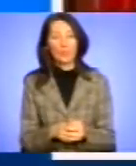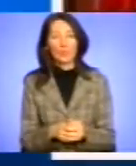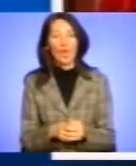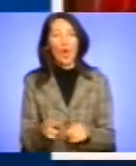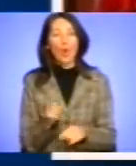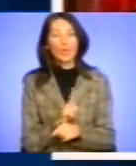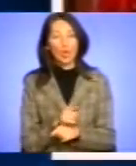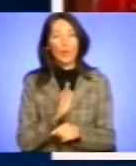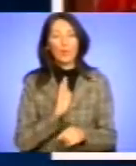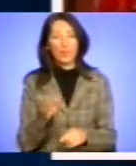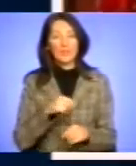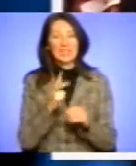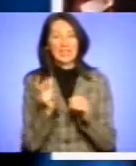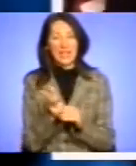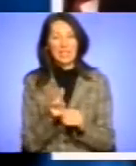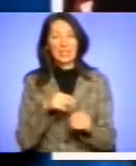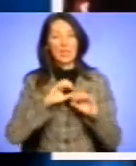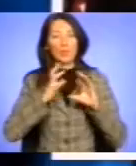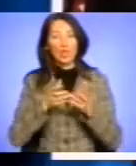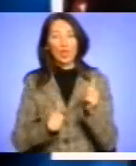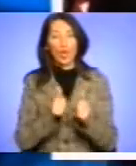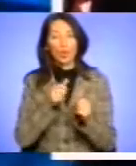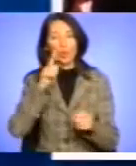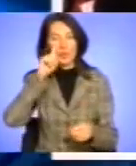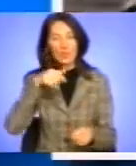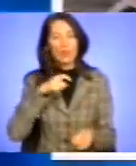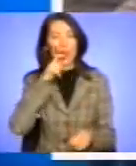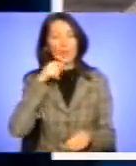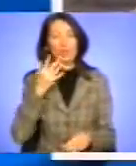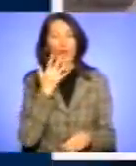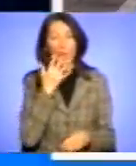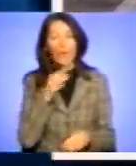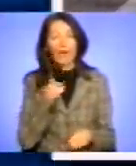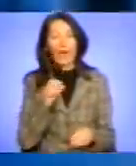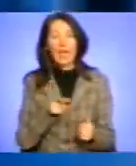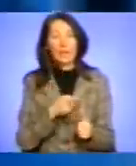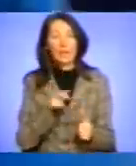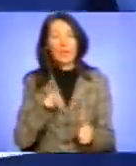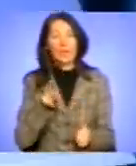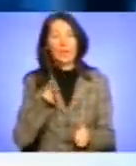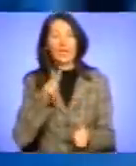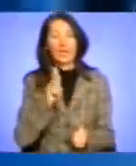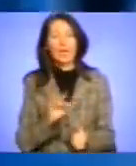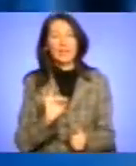У Тернополі відбувся 13-й міжнародний конкурс знавців української мови імені Петра Яцика.